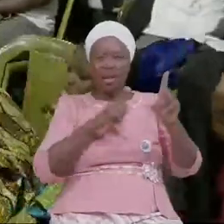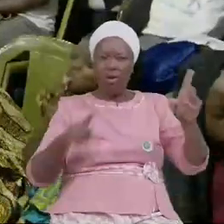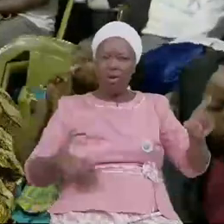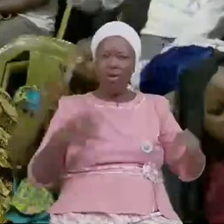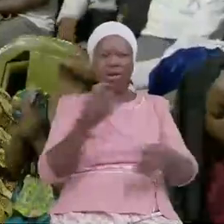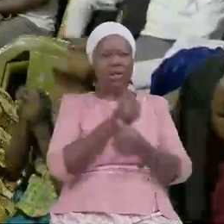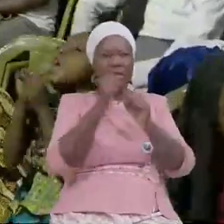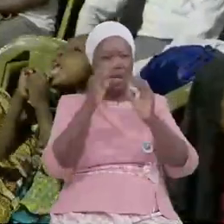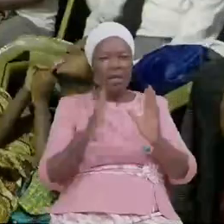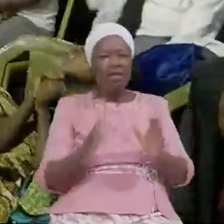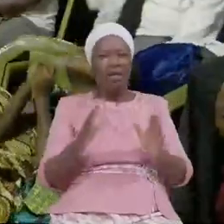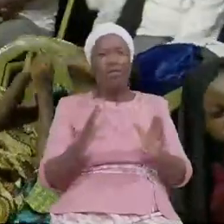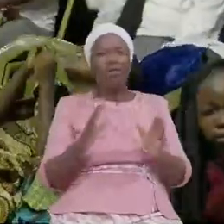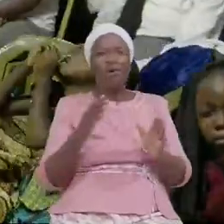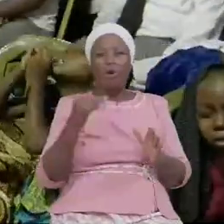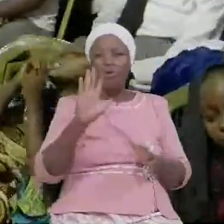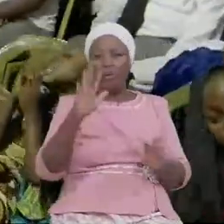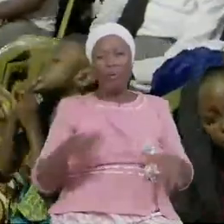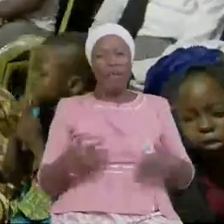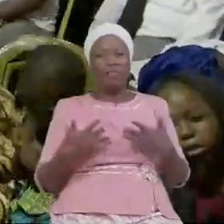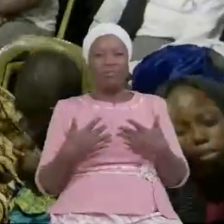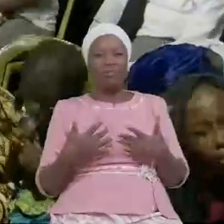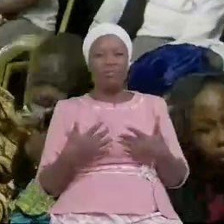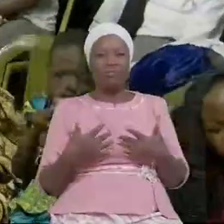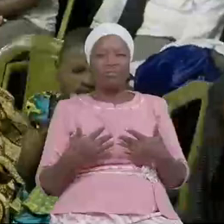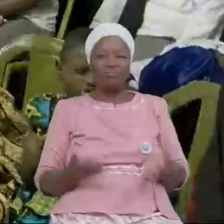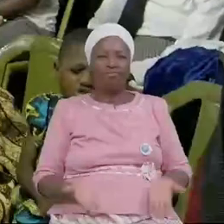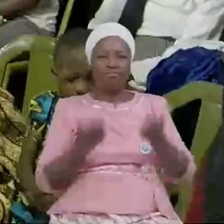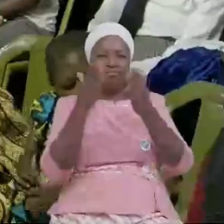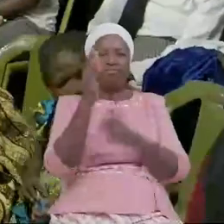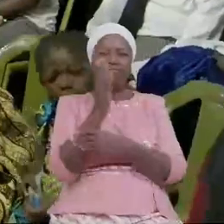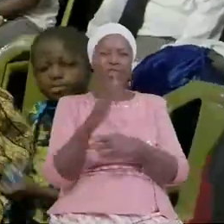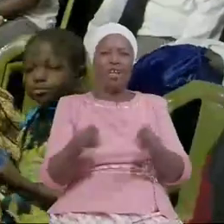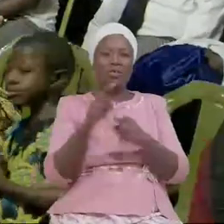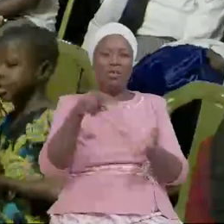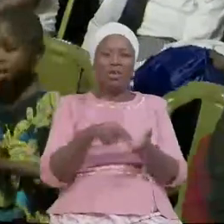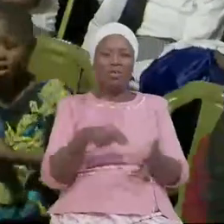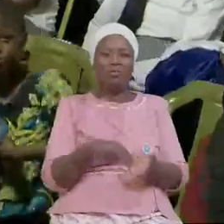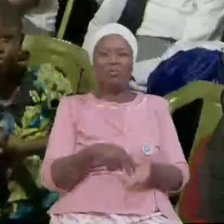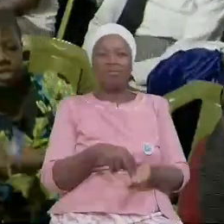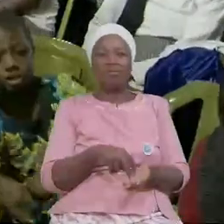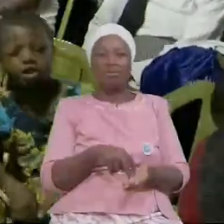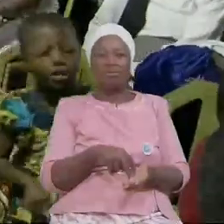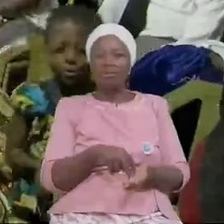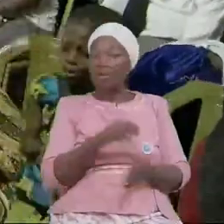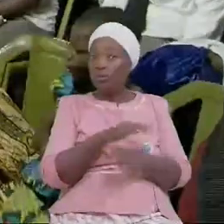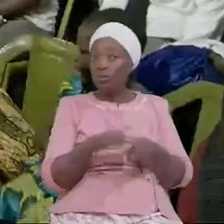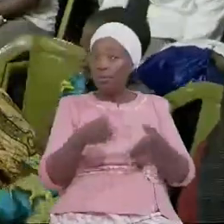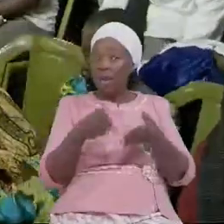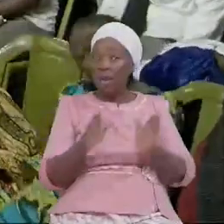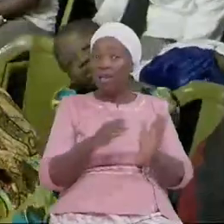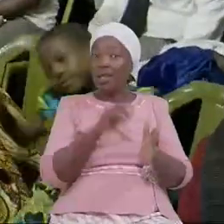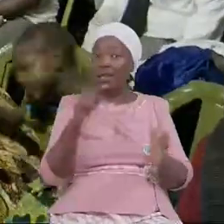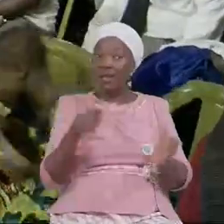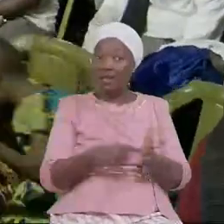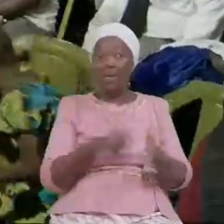votre Seigneur, le Sauveur de votre vie. Levez la main là comme vous tenez debout. Ne permettez